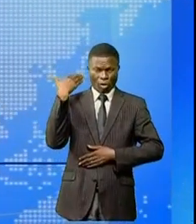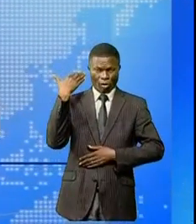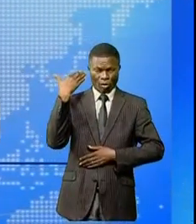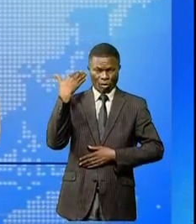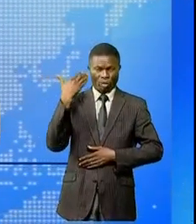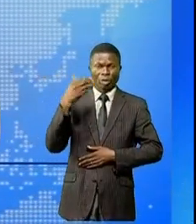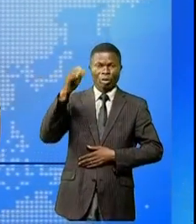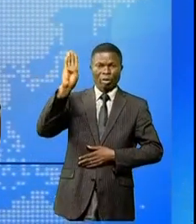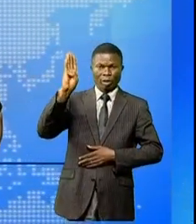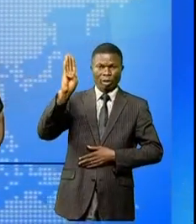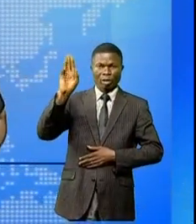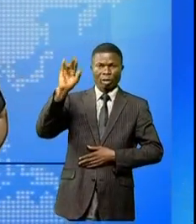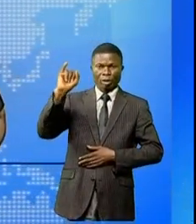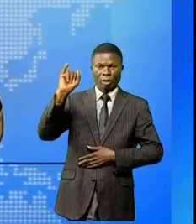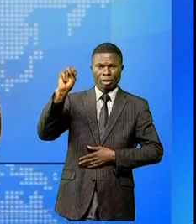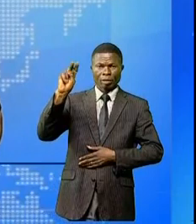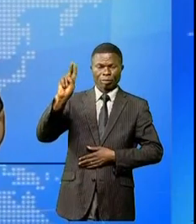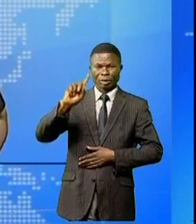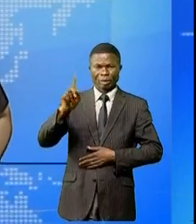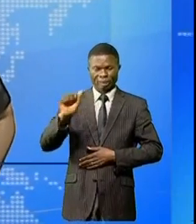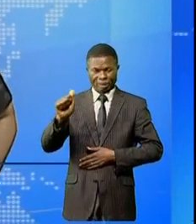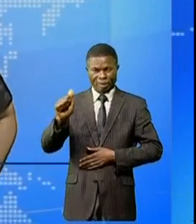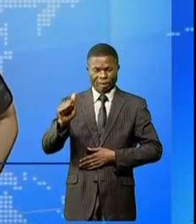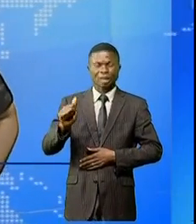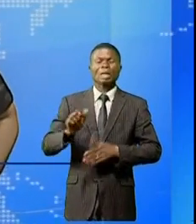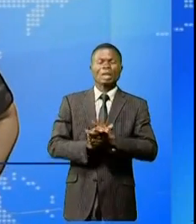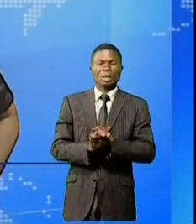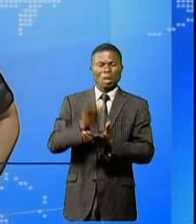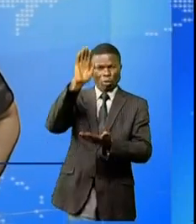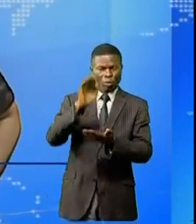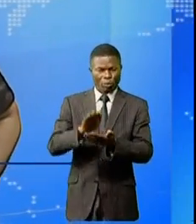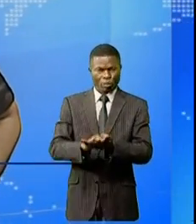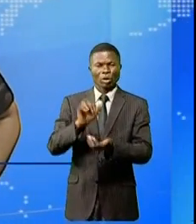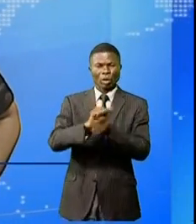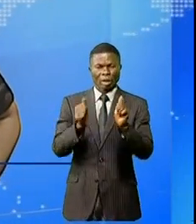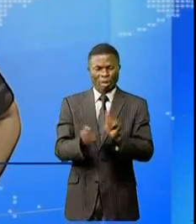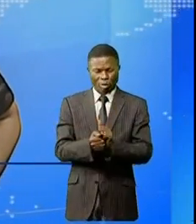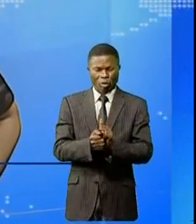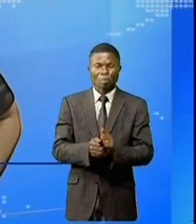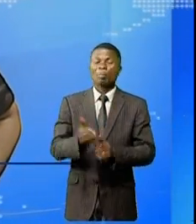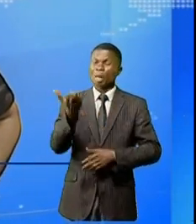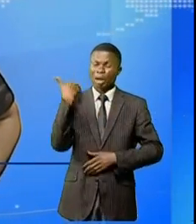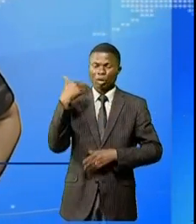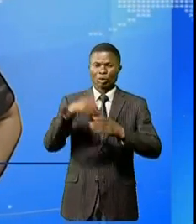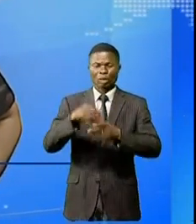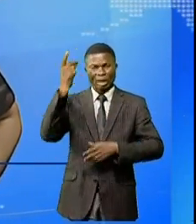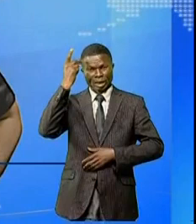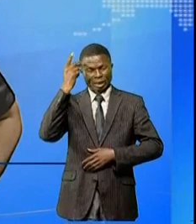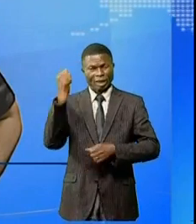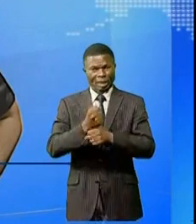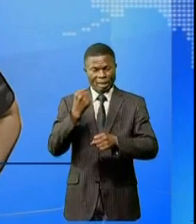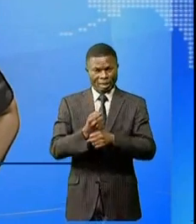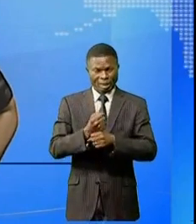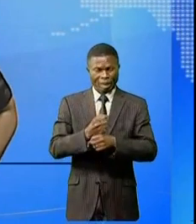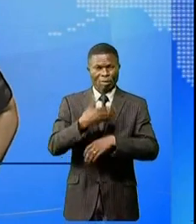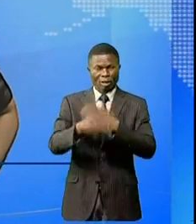Mbinza Ozone, un ouvrage de la Régie des eaux qui réduit le déficit actuel de la capitale. Le travaux entrepris à ce